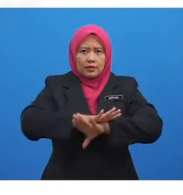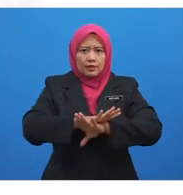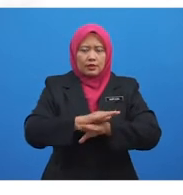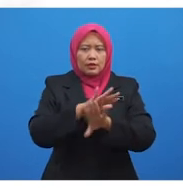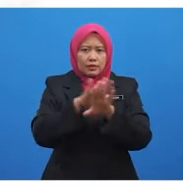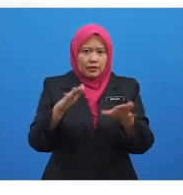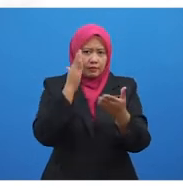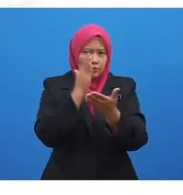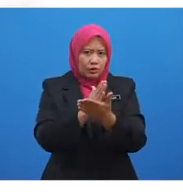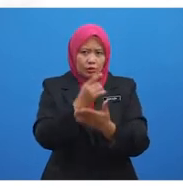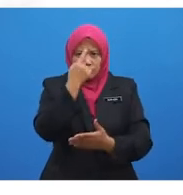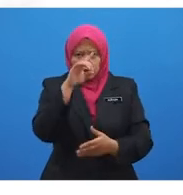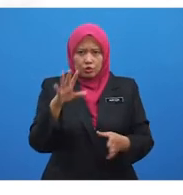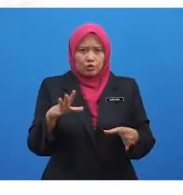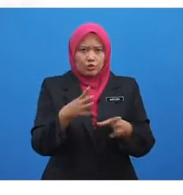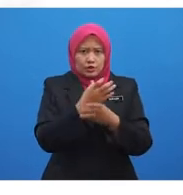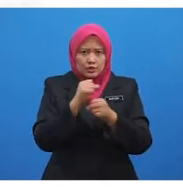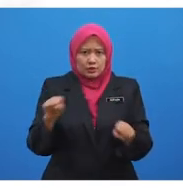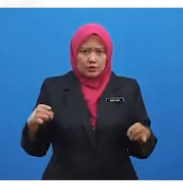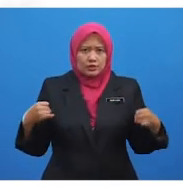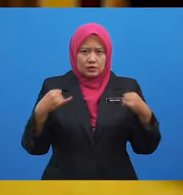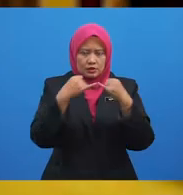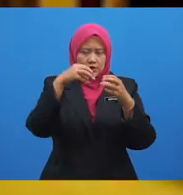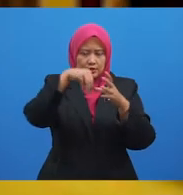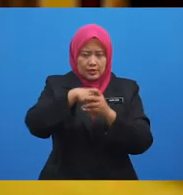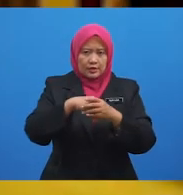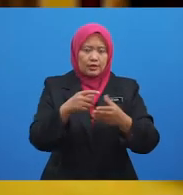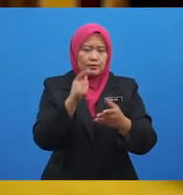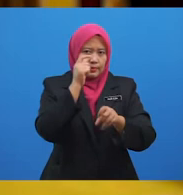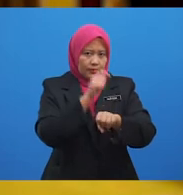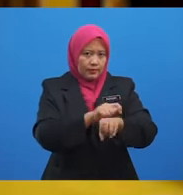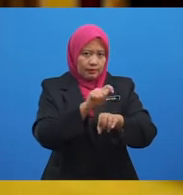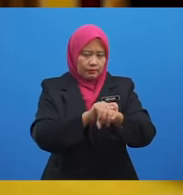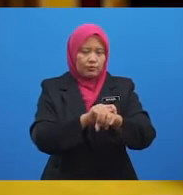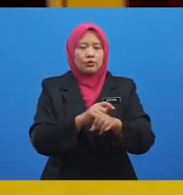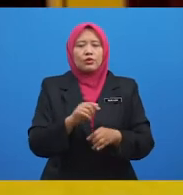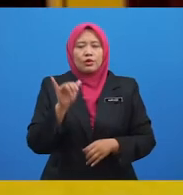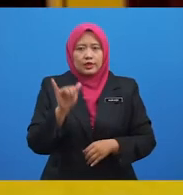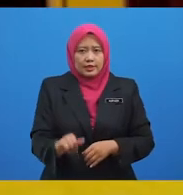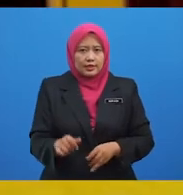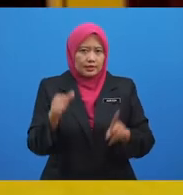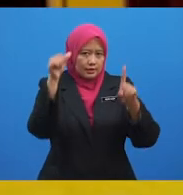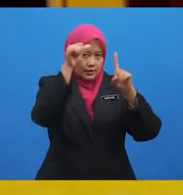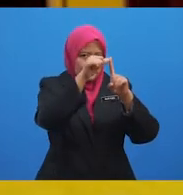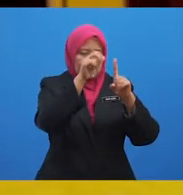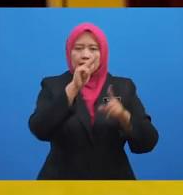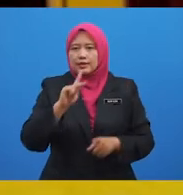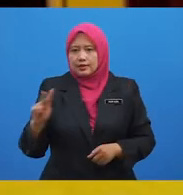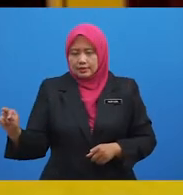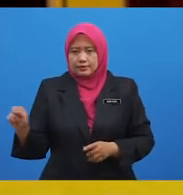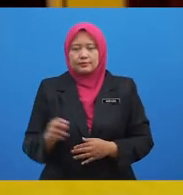dalam tempoh masa yang diarahkan. Begitulah contoh jawapan soalan pemahaman